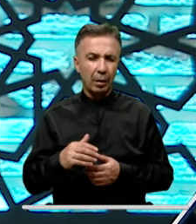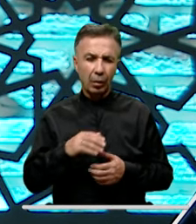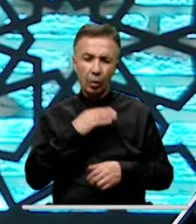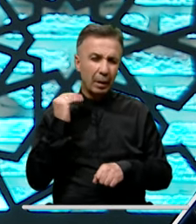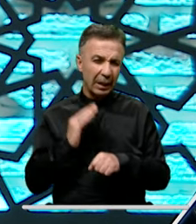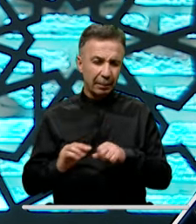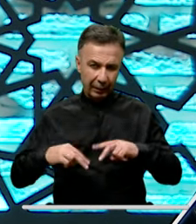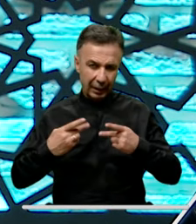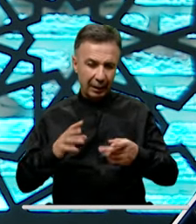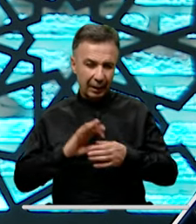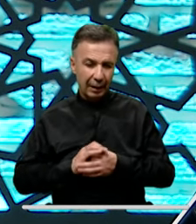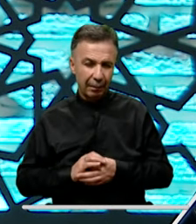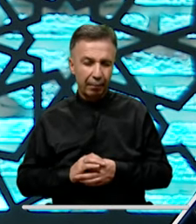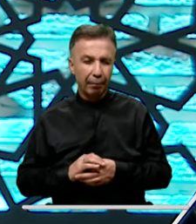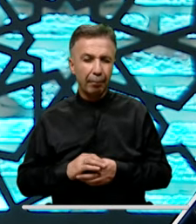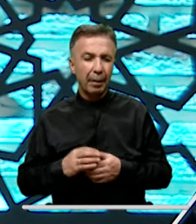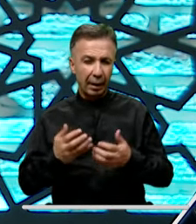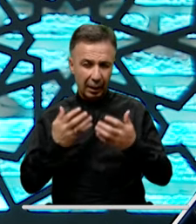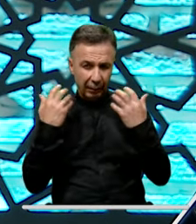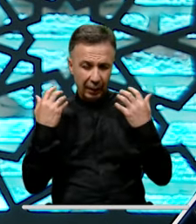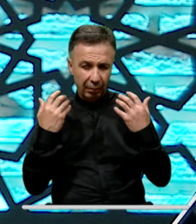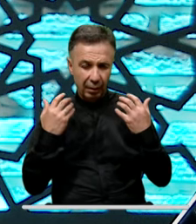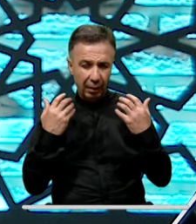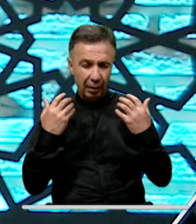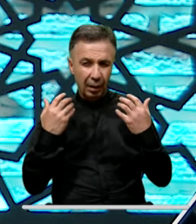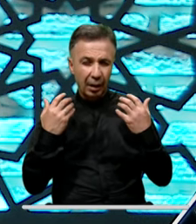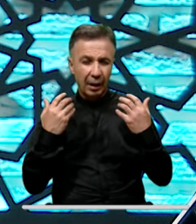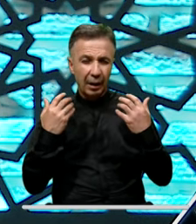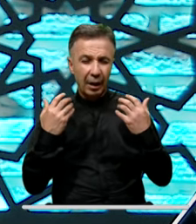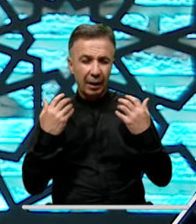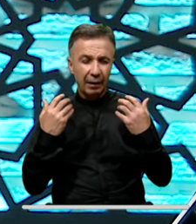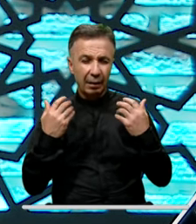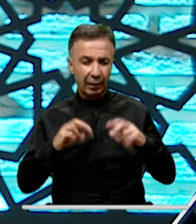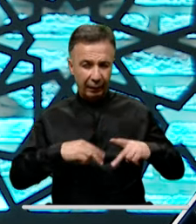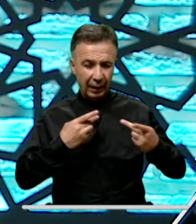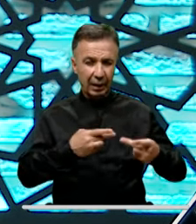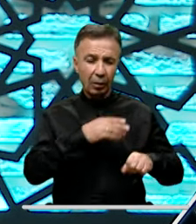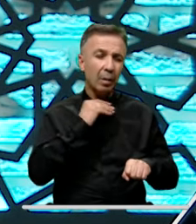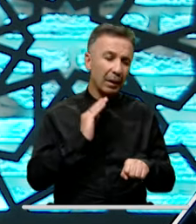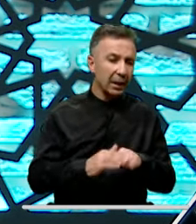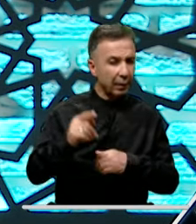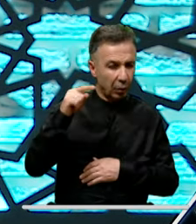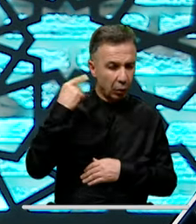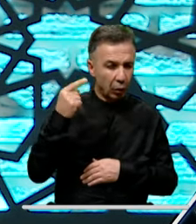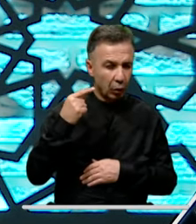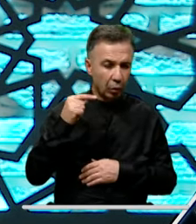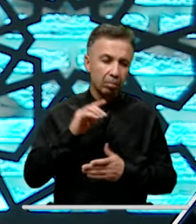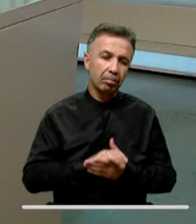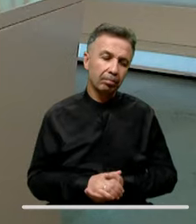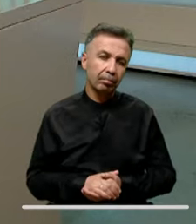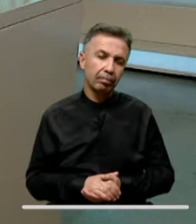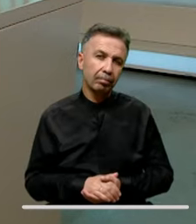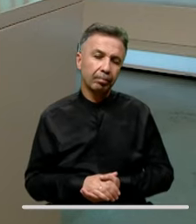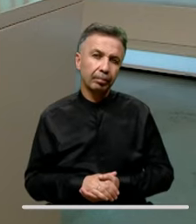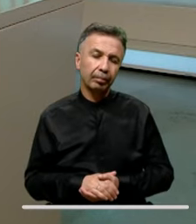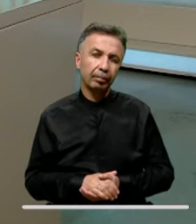buyurun. Ben kurbanımı Allah nasip ederse yurt dışında vekaletle kesilmeye düşünüyorum bu sene ilk defa da.